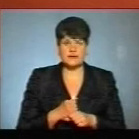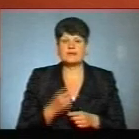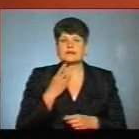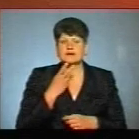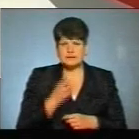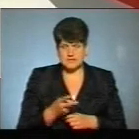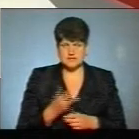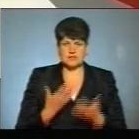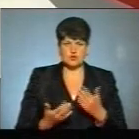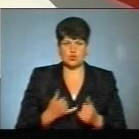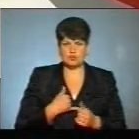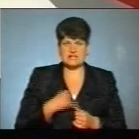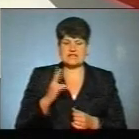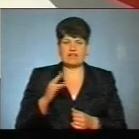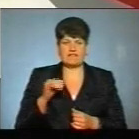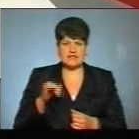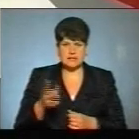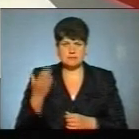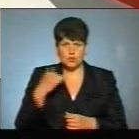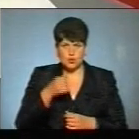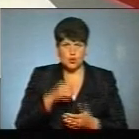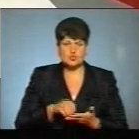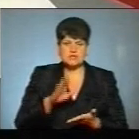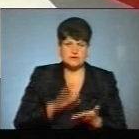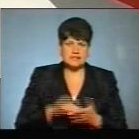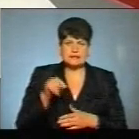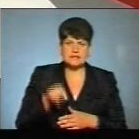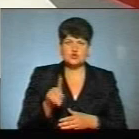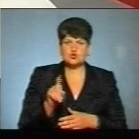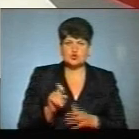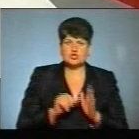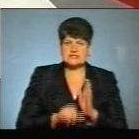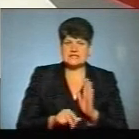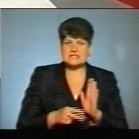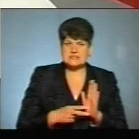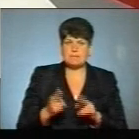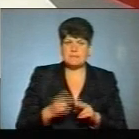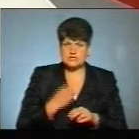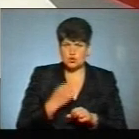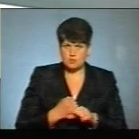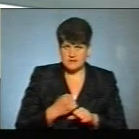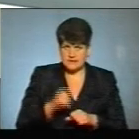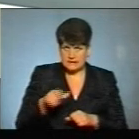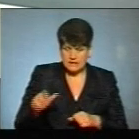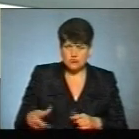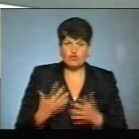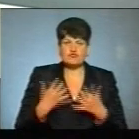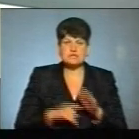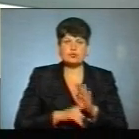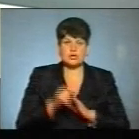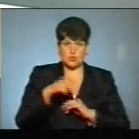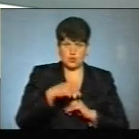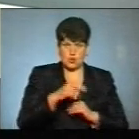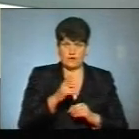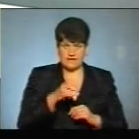якщо, наприклад, нас за квітень минулого року зареєструвалося 1167 безробітних, то вже з початку цього